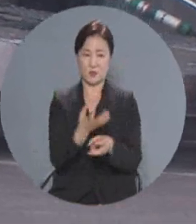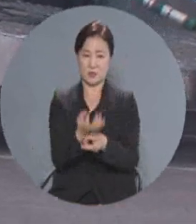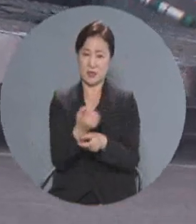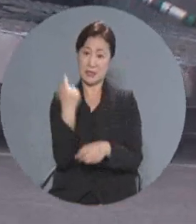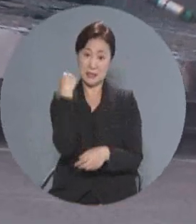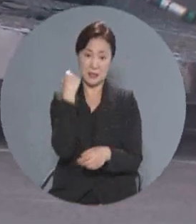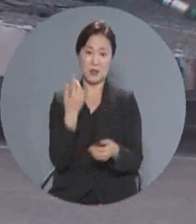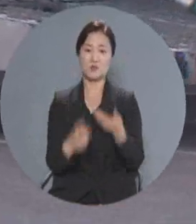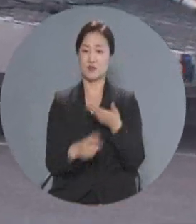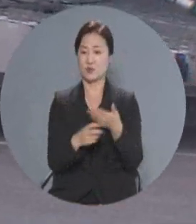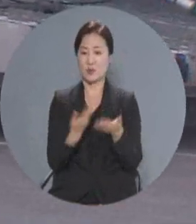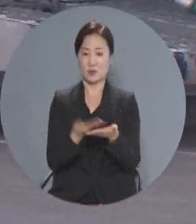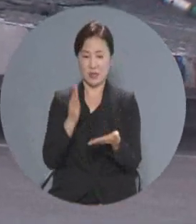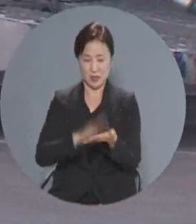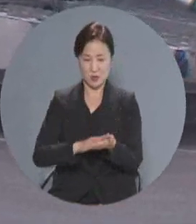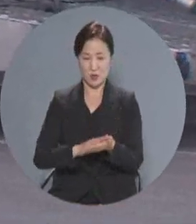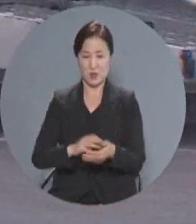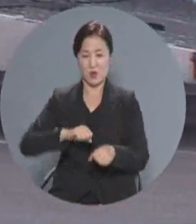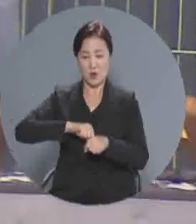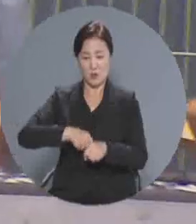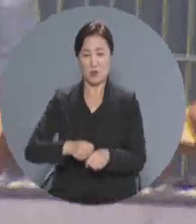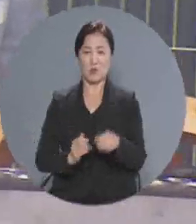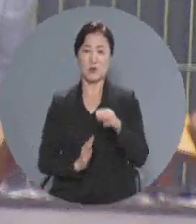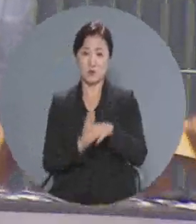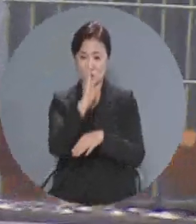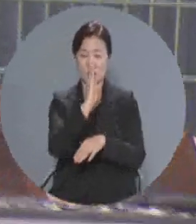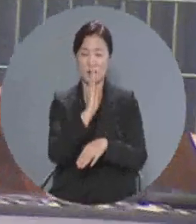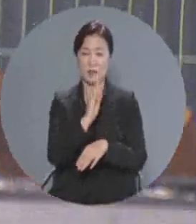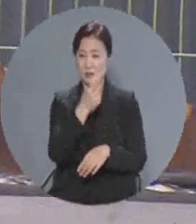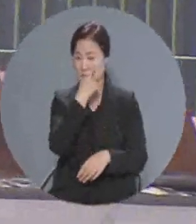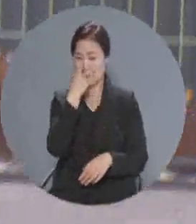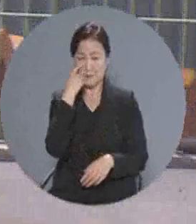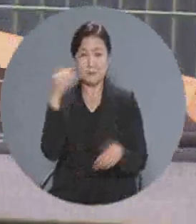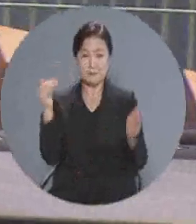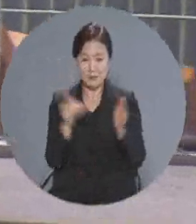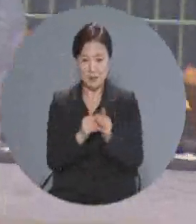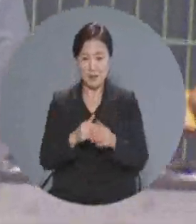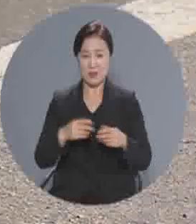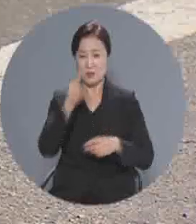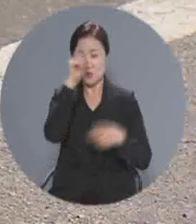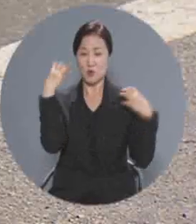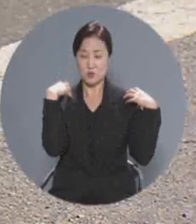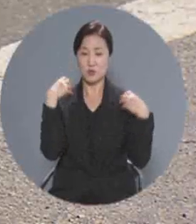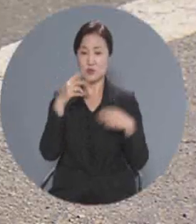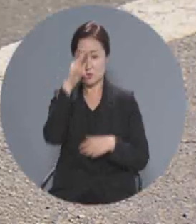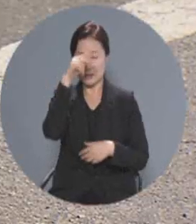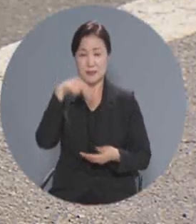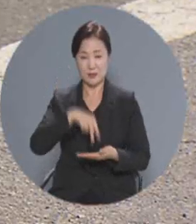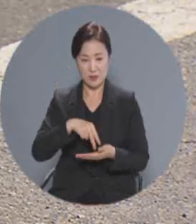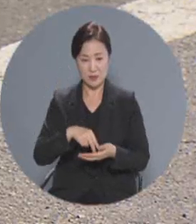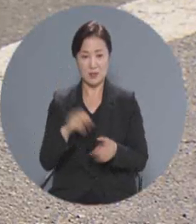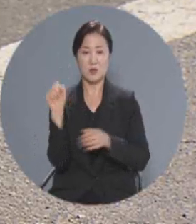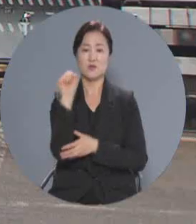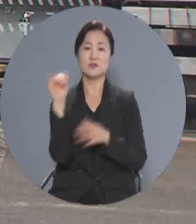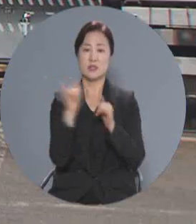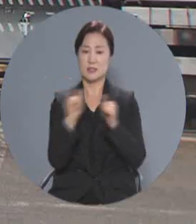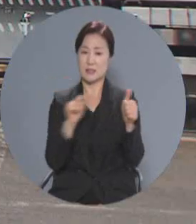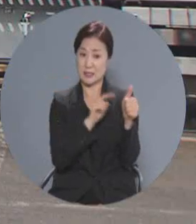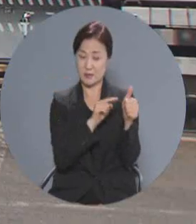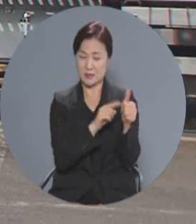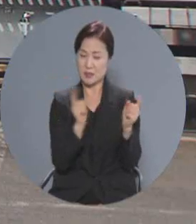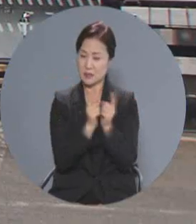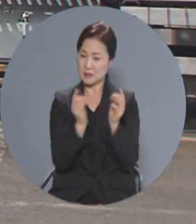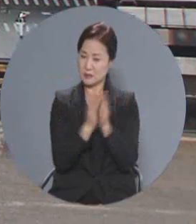개조해 적재 중량보다 과적했던 사실을 확인한 경찰과 교통안전공단은 운전기사 A씨가 직접 불법